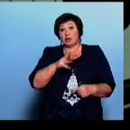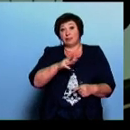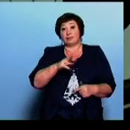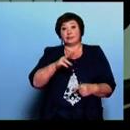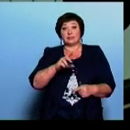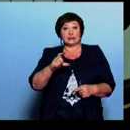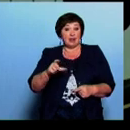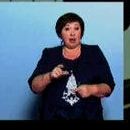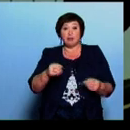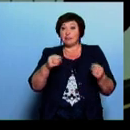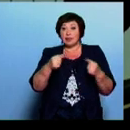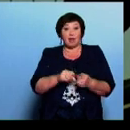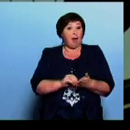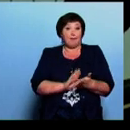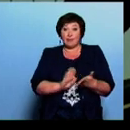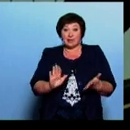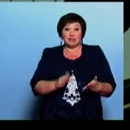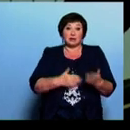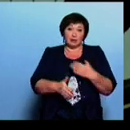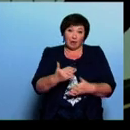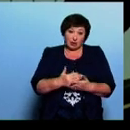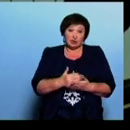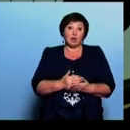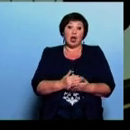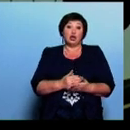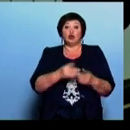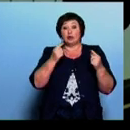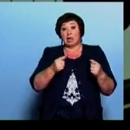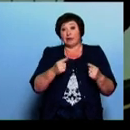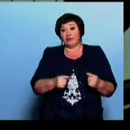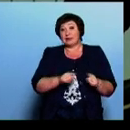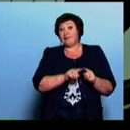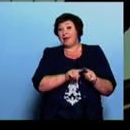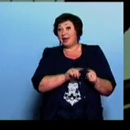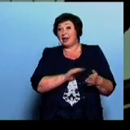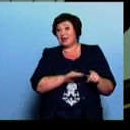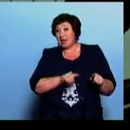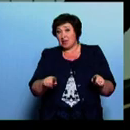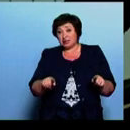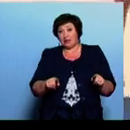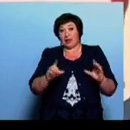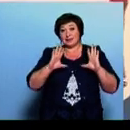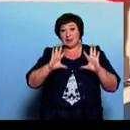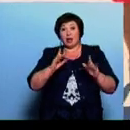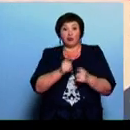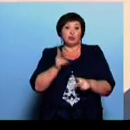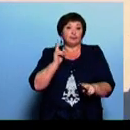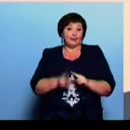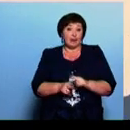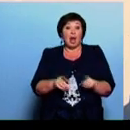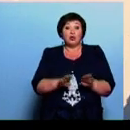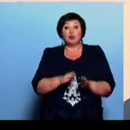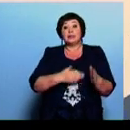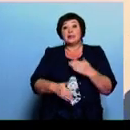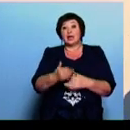не признан инвалидом, реабилитирован, соответственно, действие знака будет уже прекращено. Кроме того, знак «инвалид»